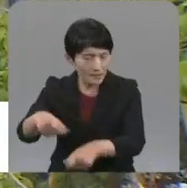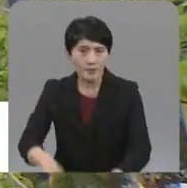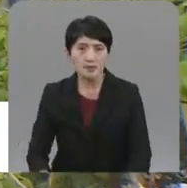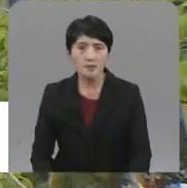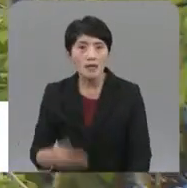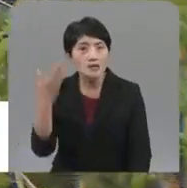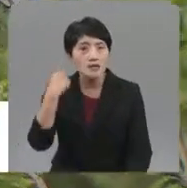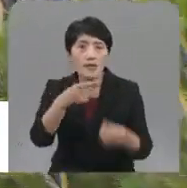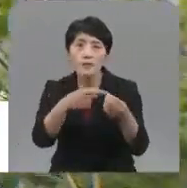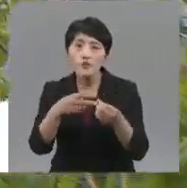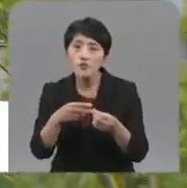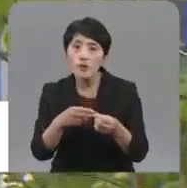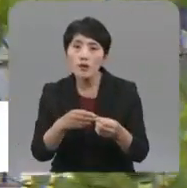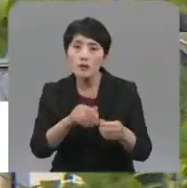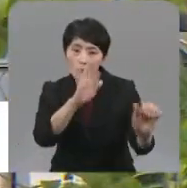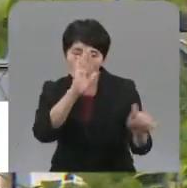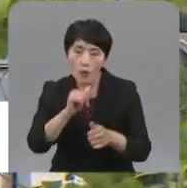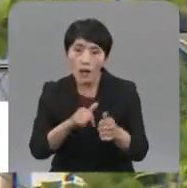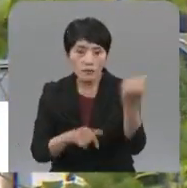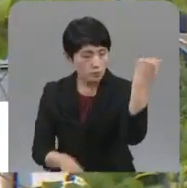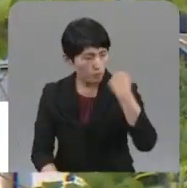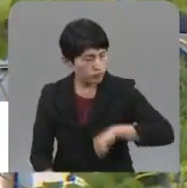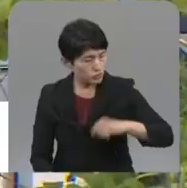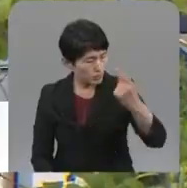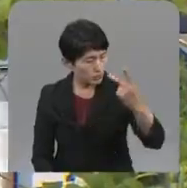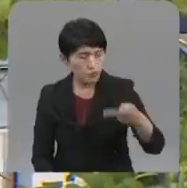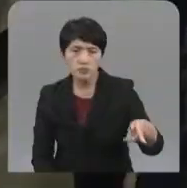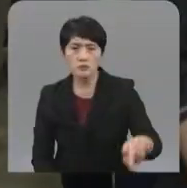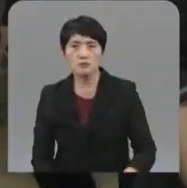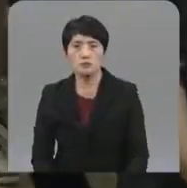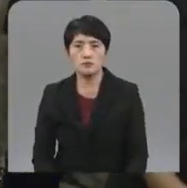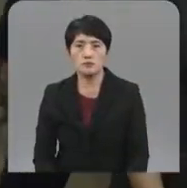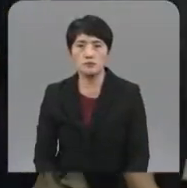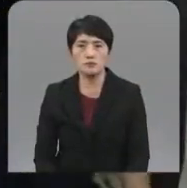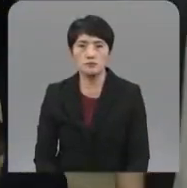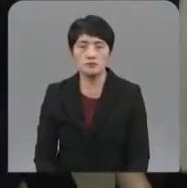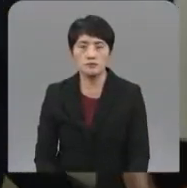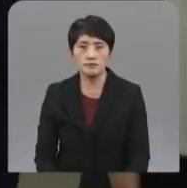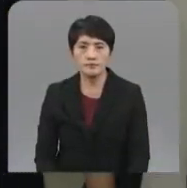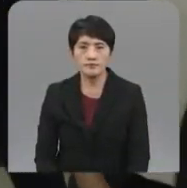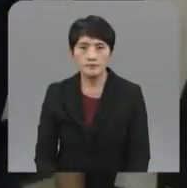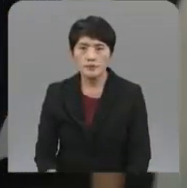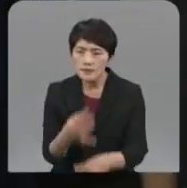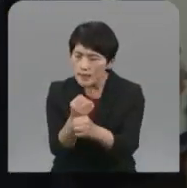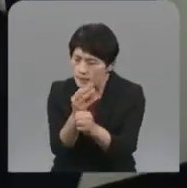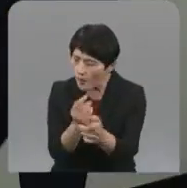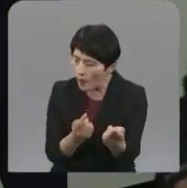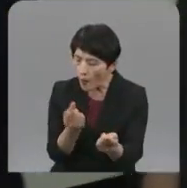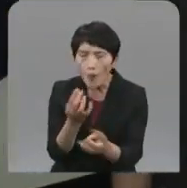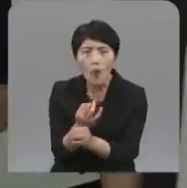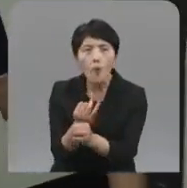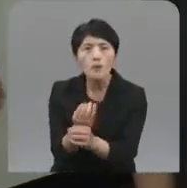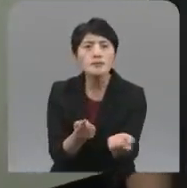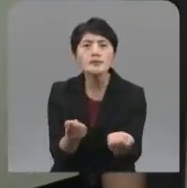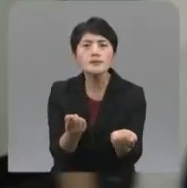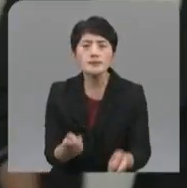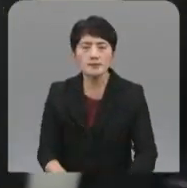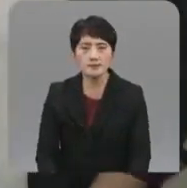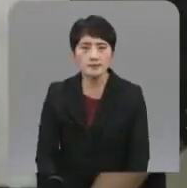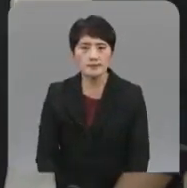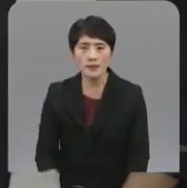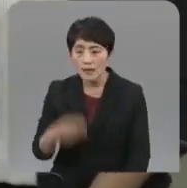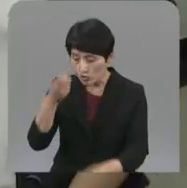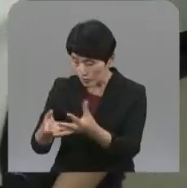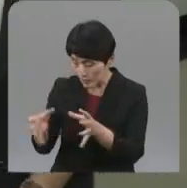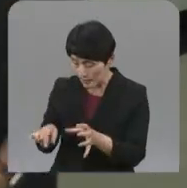эти расходы должна была взять на себя провинции кендо затем сальбанули групп отправила на север ещё